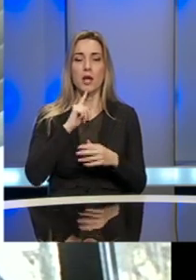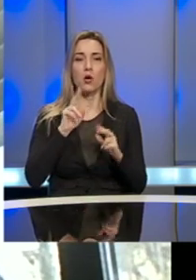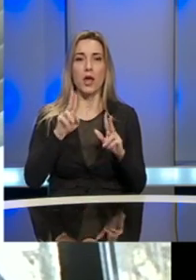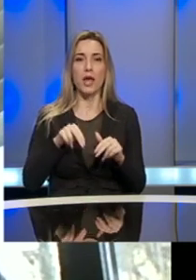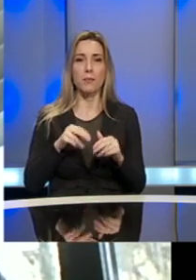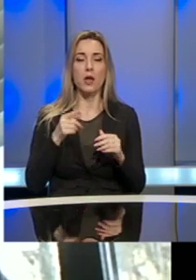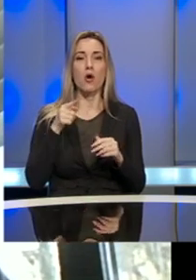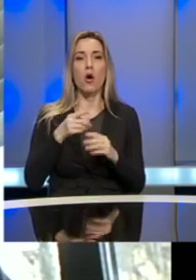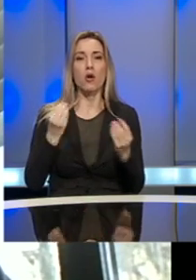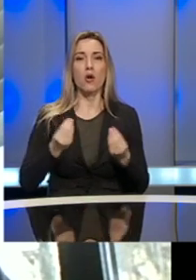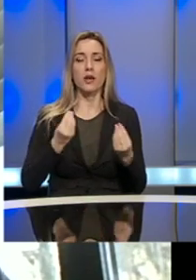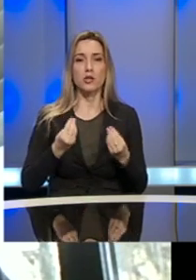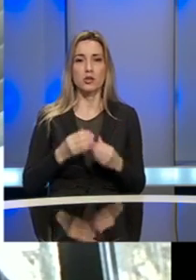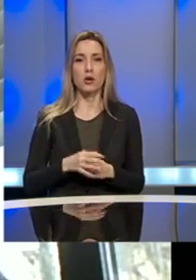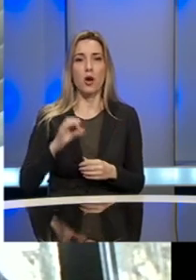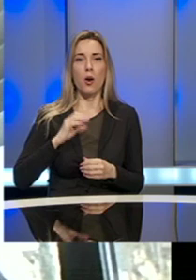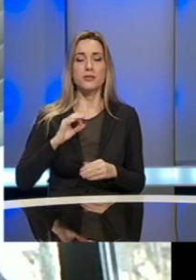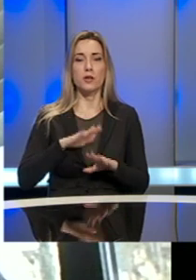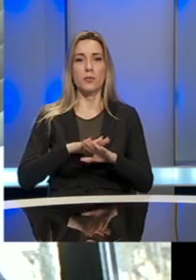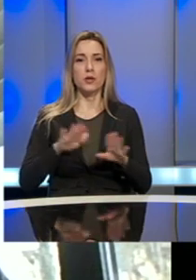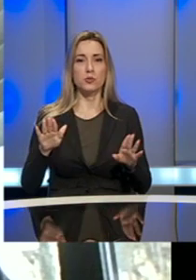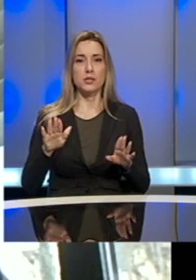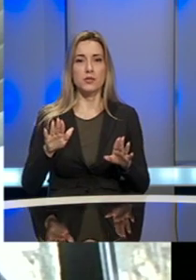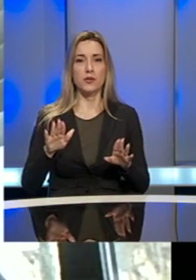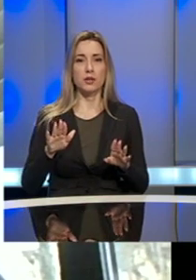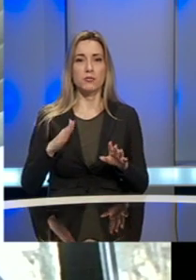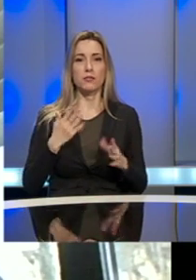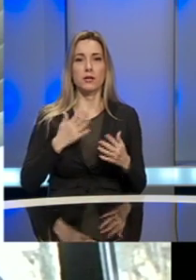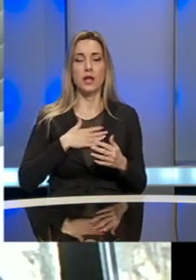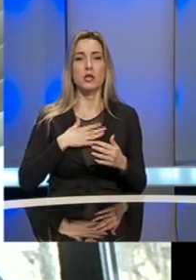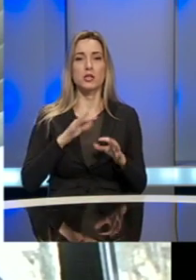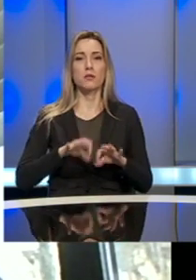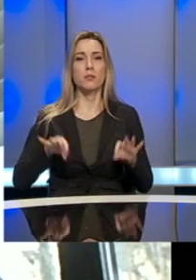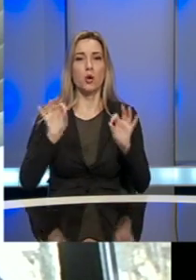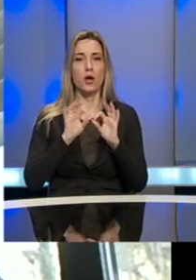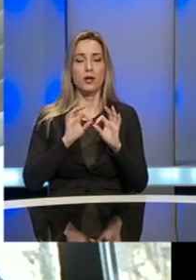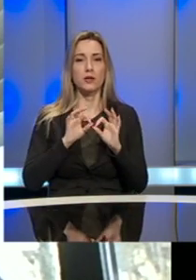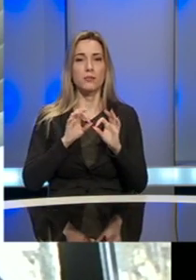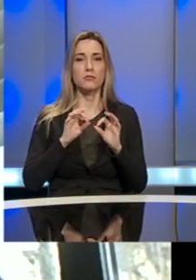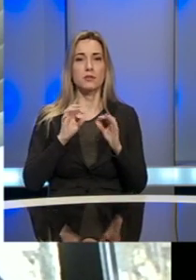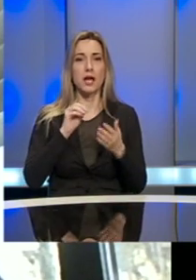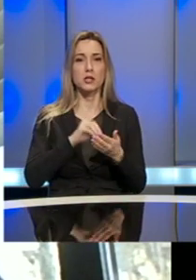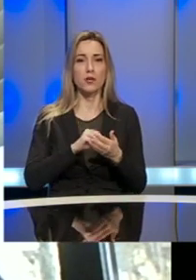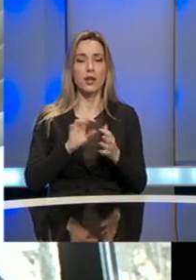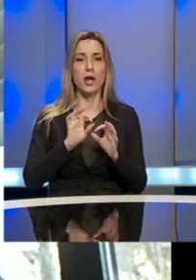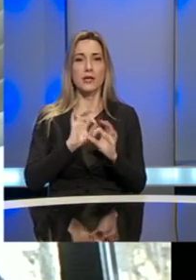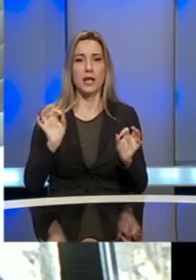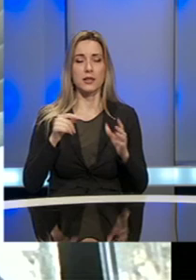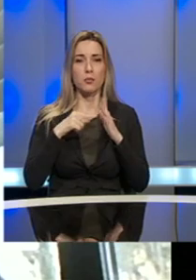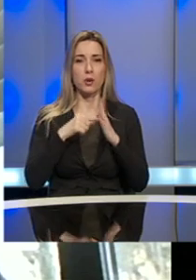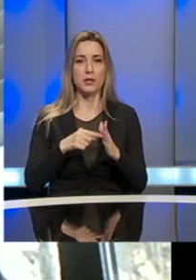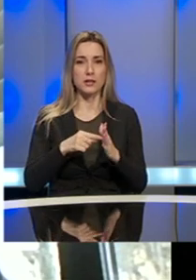ono nešto. Obzirom da su svi naši projekti zasnovani na egzaktnim